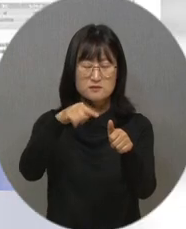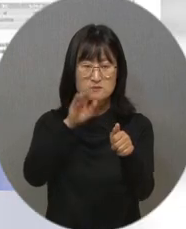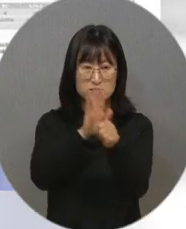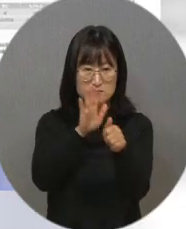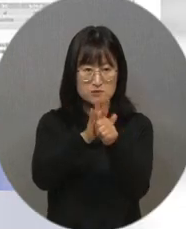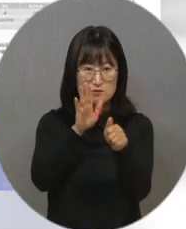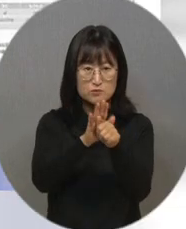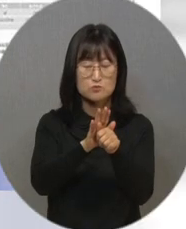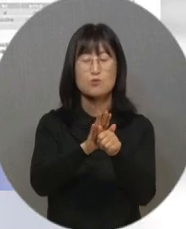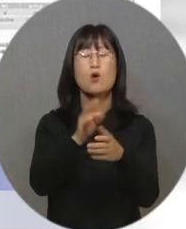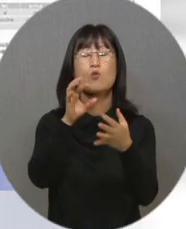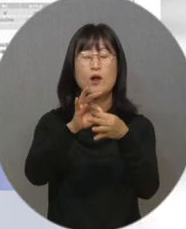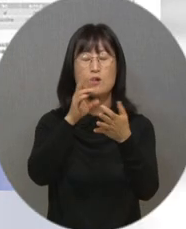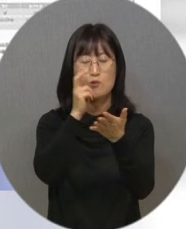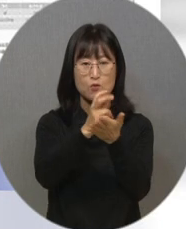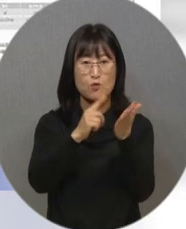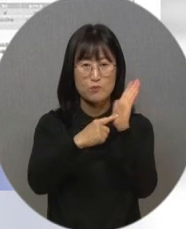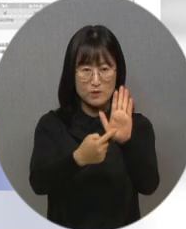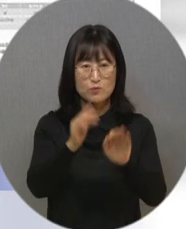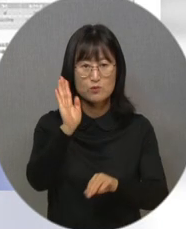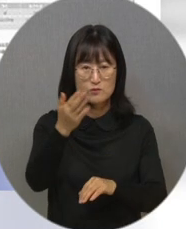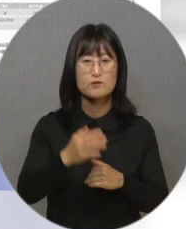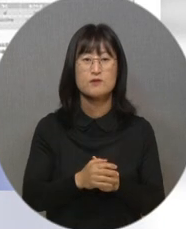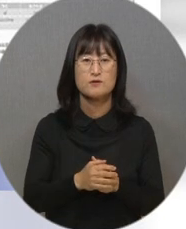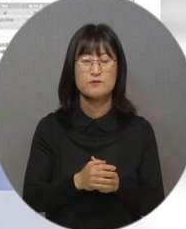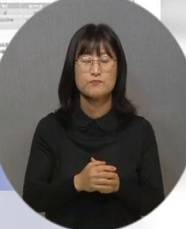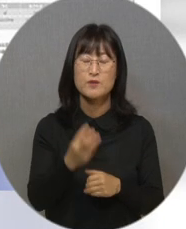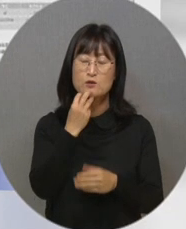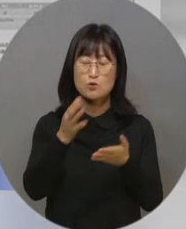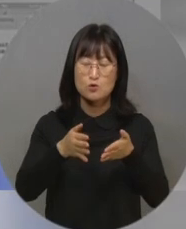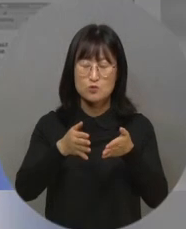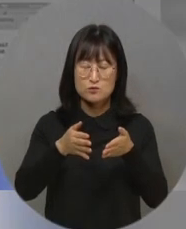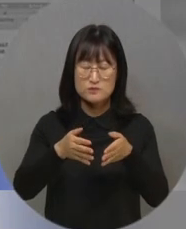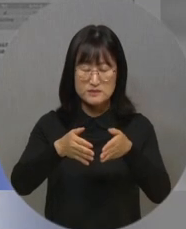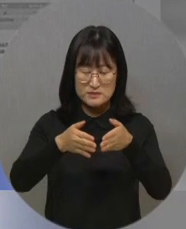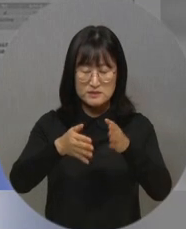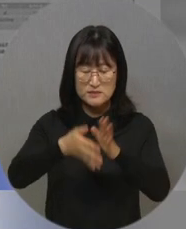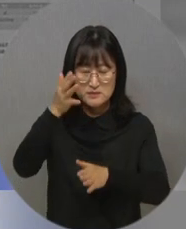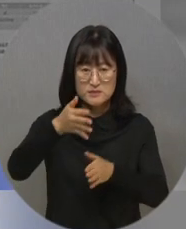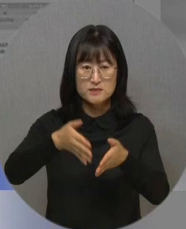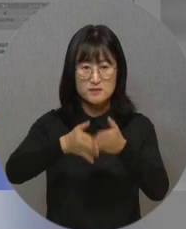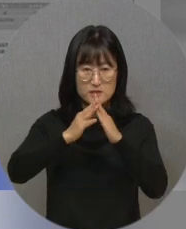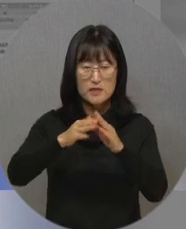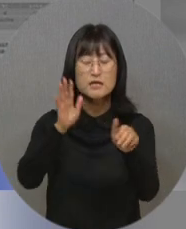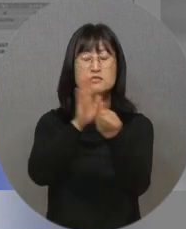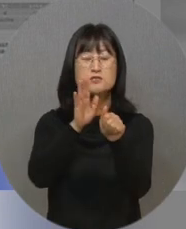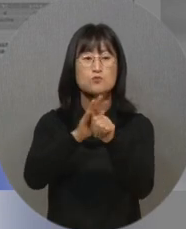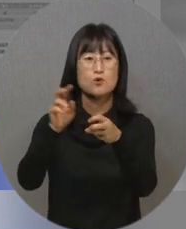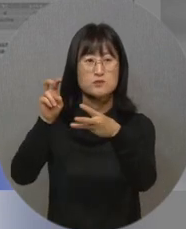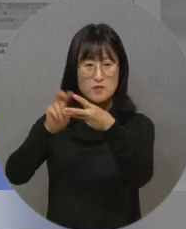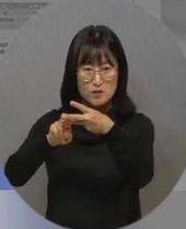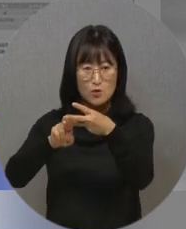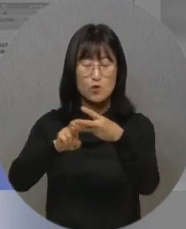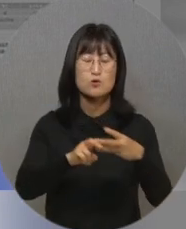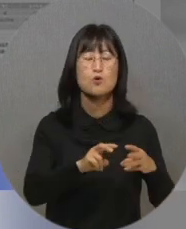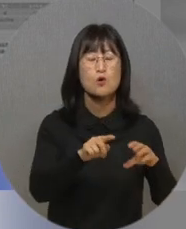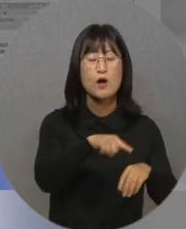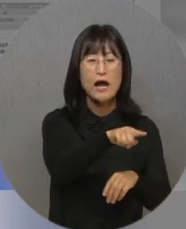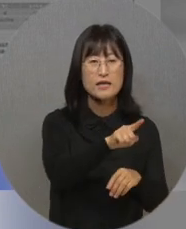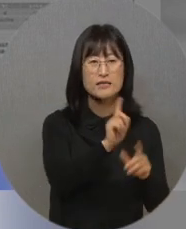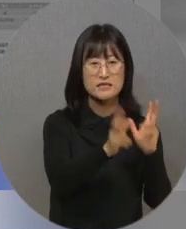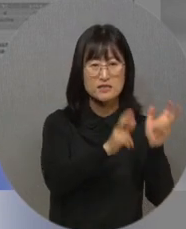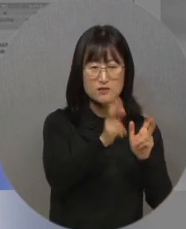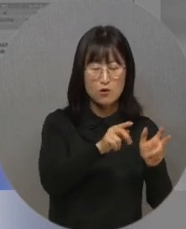있는데요 이후 설립된 서울시 경계 지능인 평생교육 지원 센터가 국내 한 기업의 지원으로